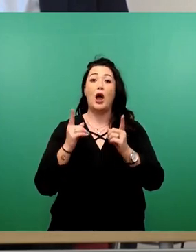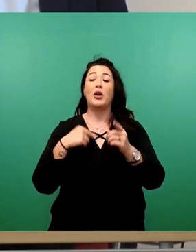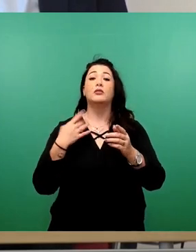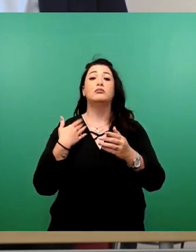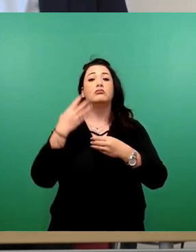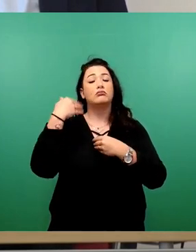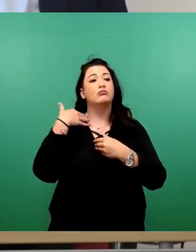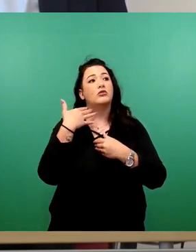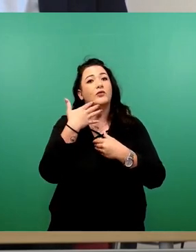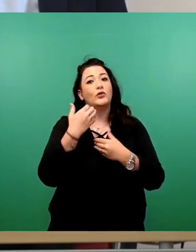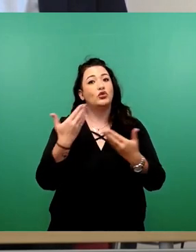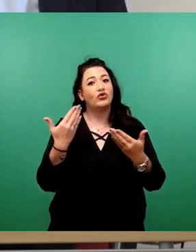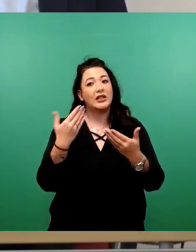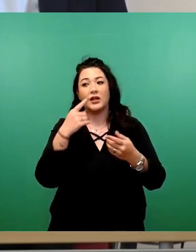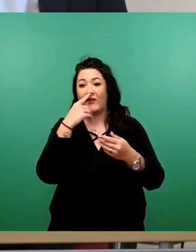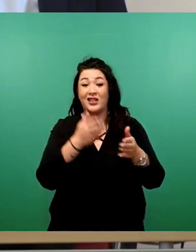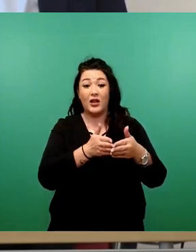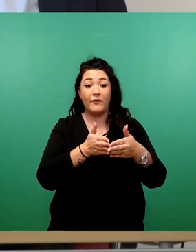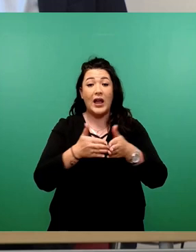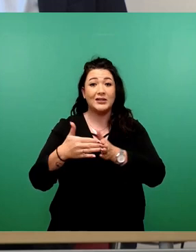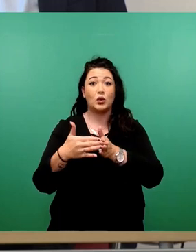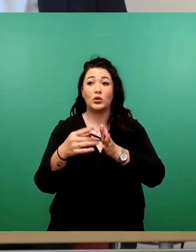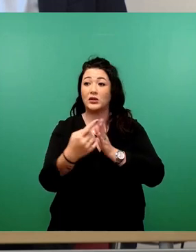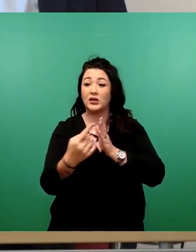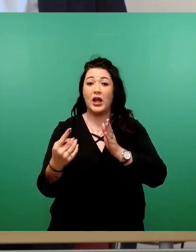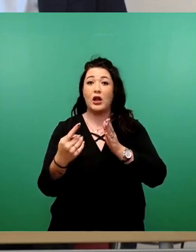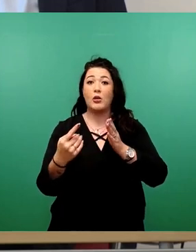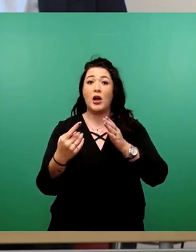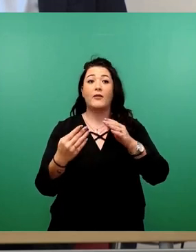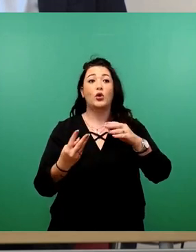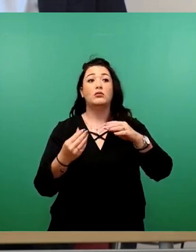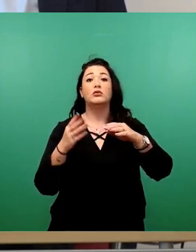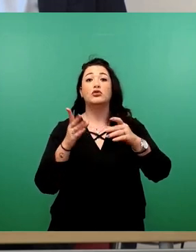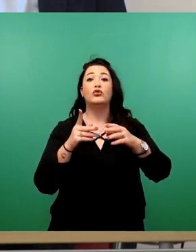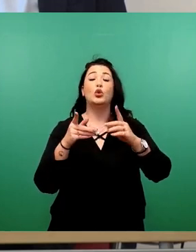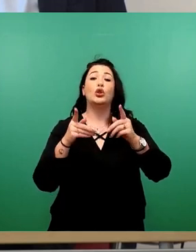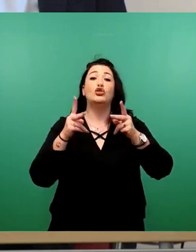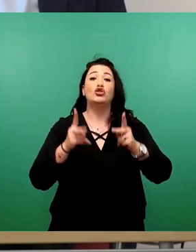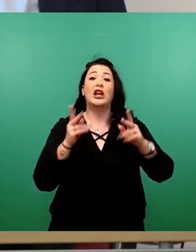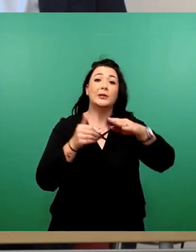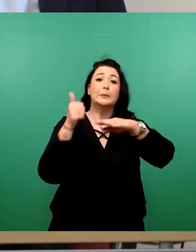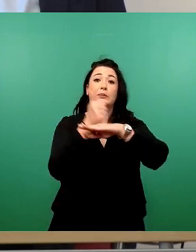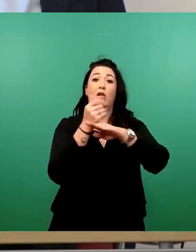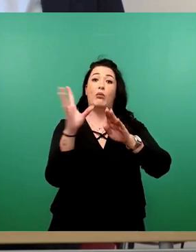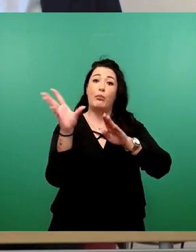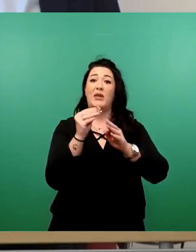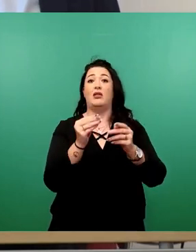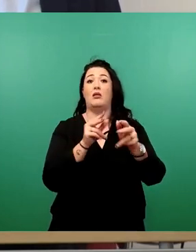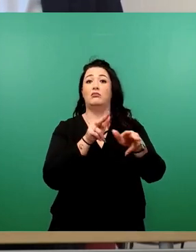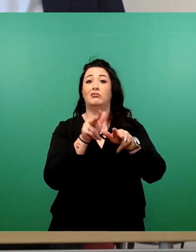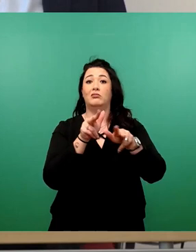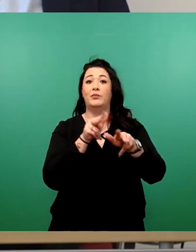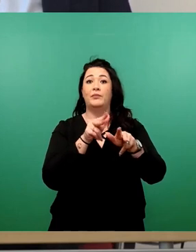eine Fraktion, die nennenswert an der Stadtspitze beteiligt ist, deutlich artikuliert, so kaum dass die Wahlen gelaufen